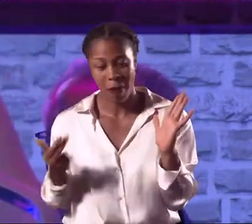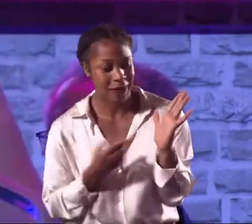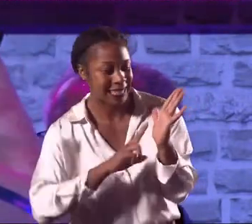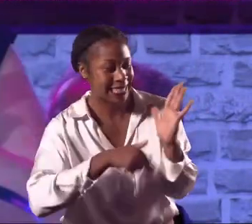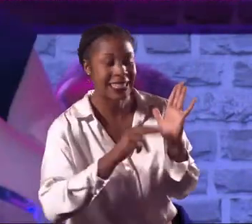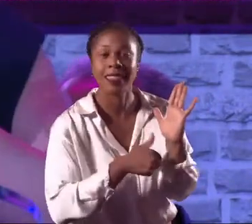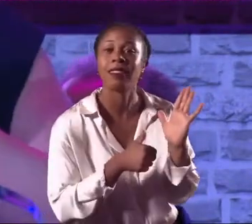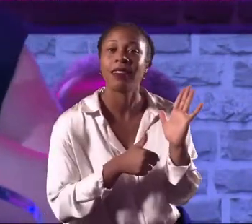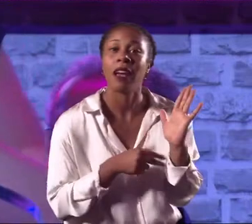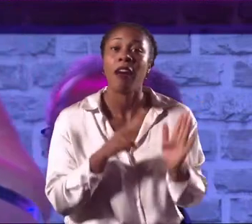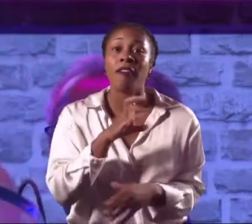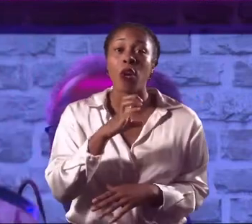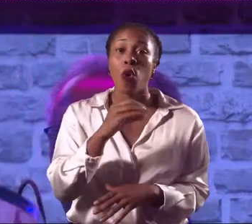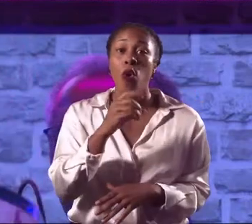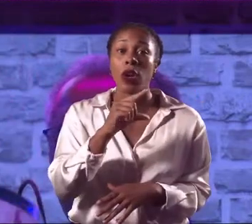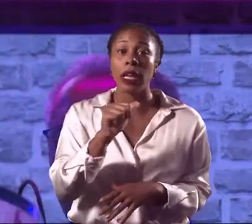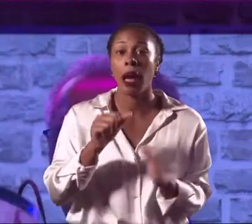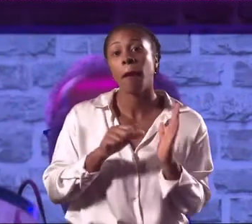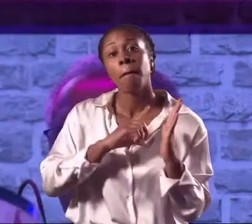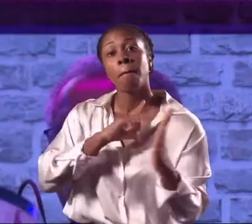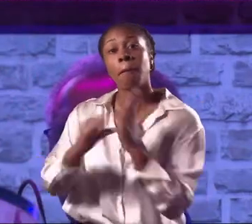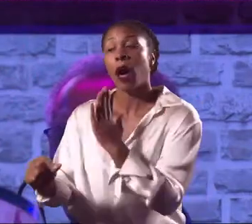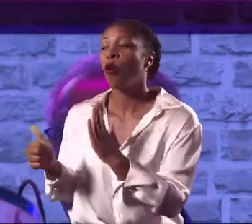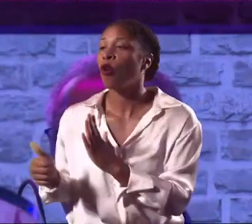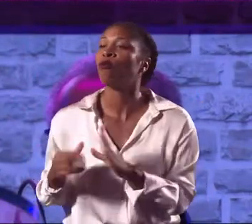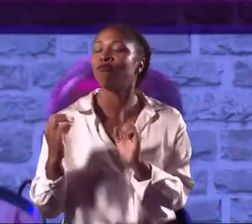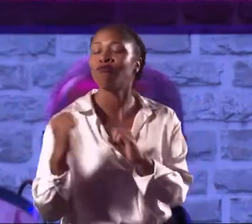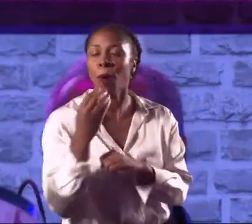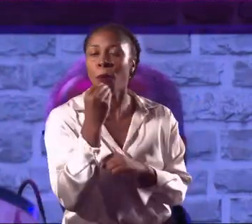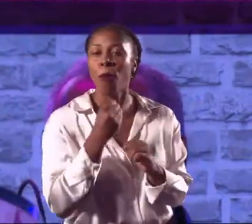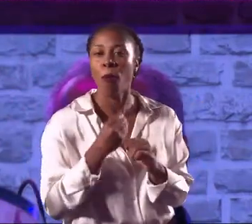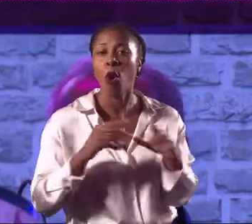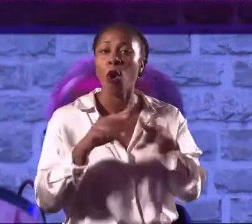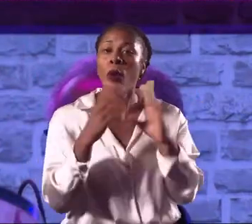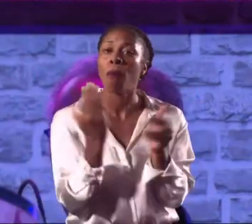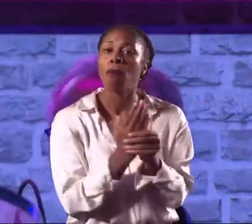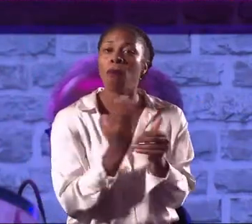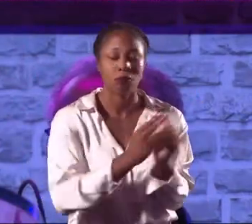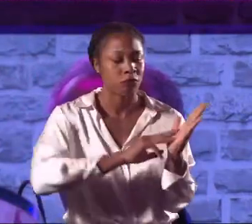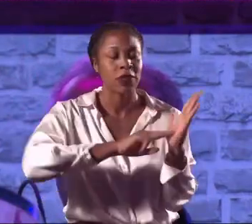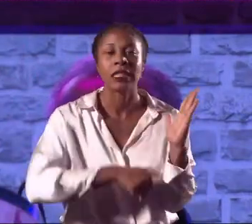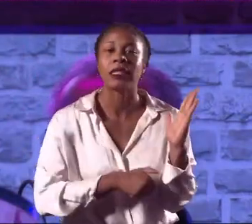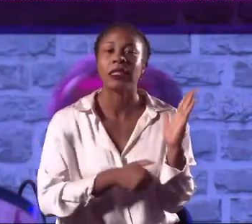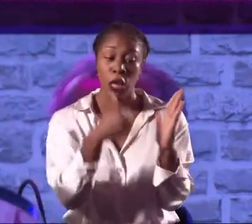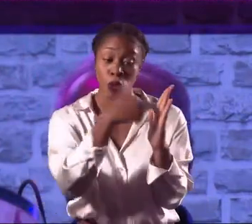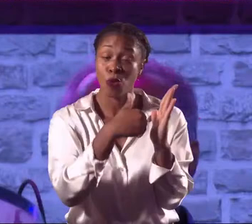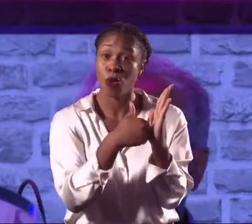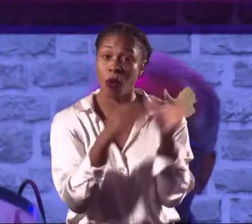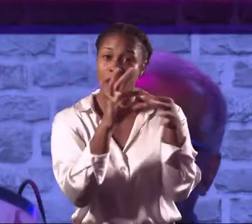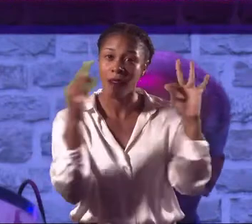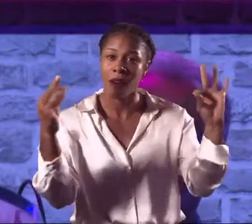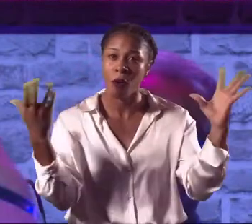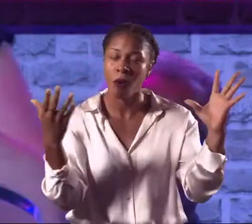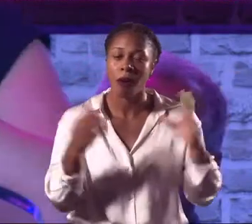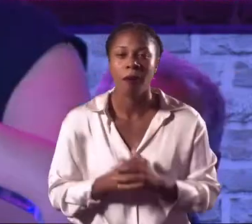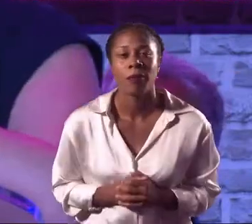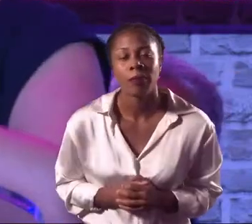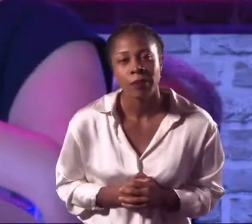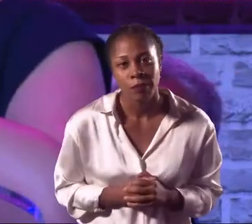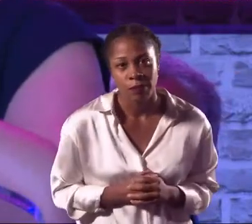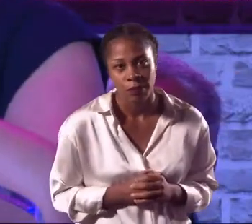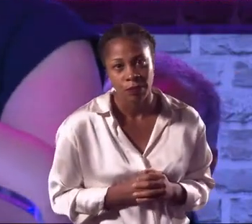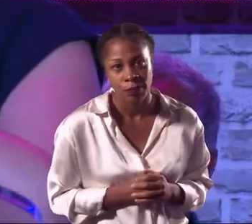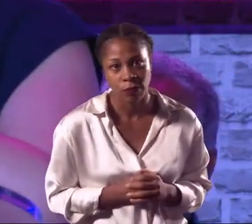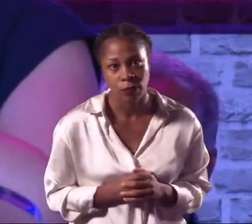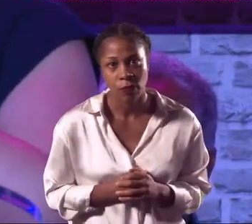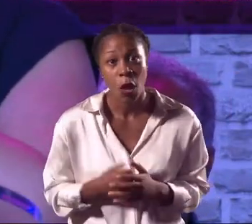partie comme un voleur, la Générale des Eaux, la filiale de Veolia. Ils ont signé un document sur lequel il y avait noté noir sur blanc qu'ils s'engageaient